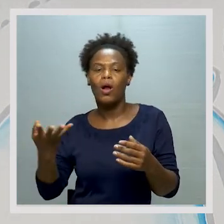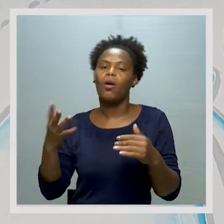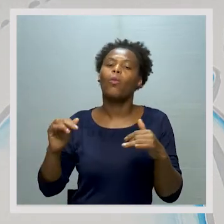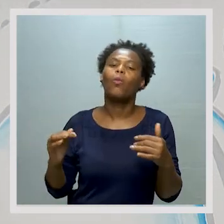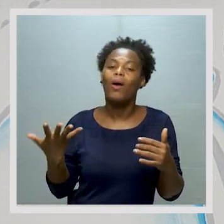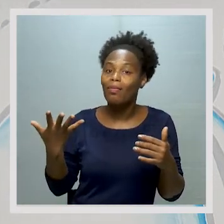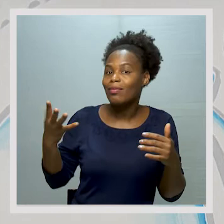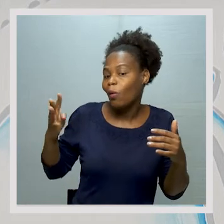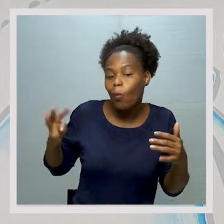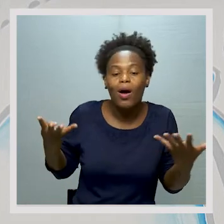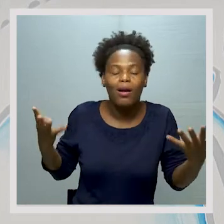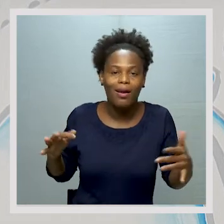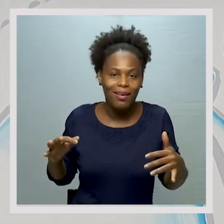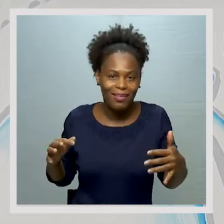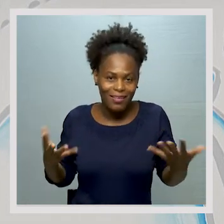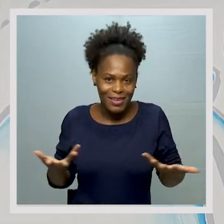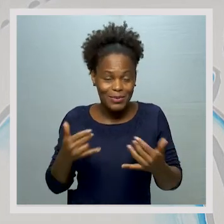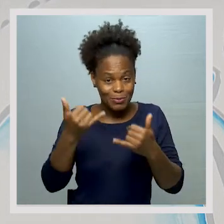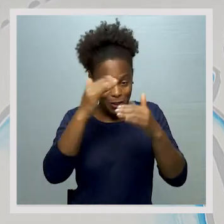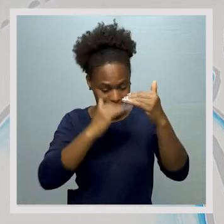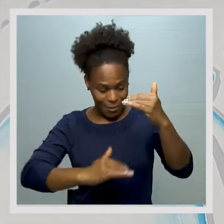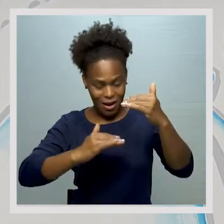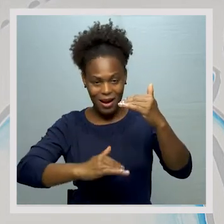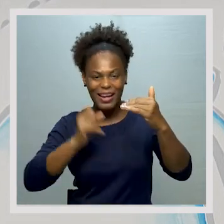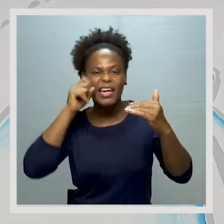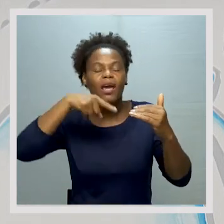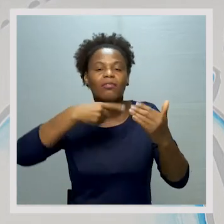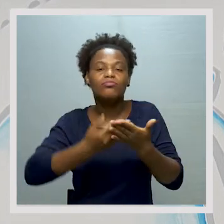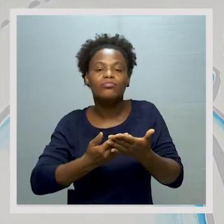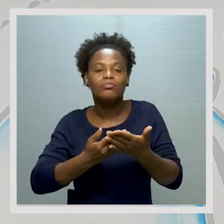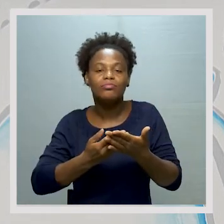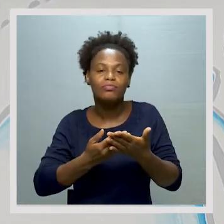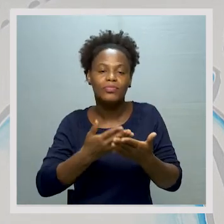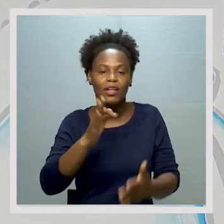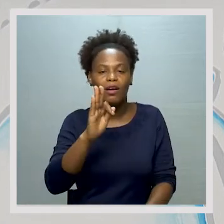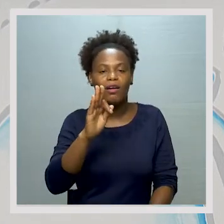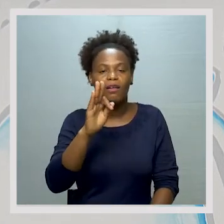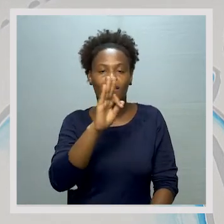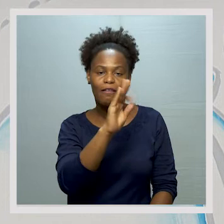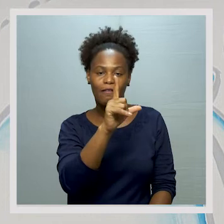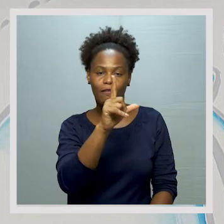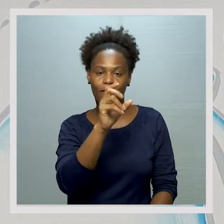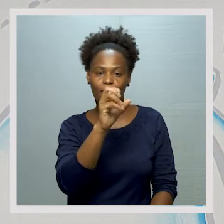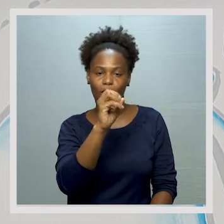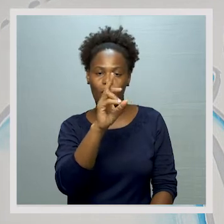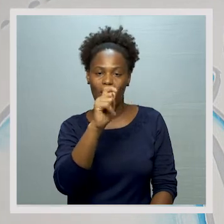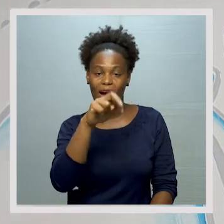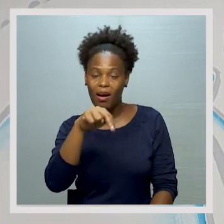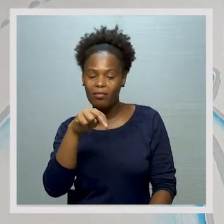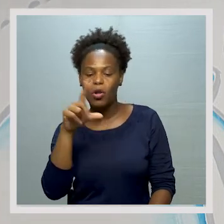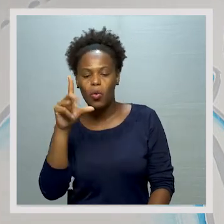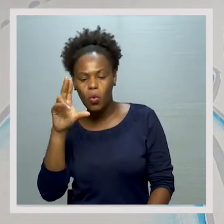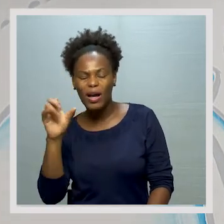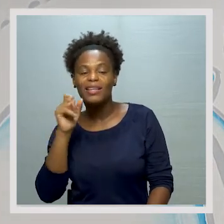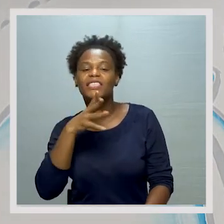quatrième? Ensuite, en bas, vous allez mettre qui les donne. Florent, Lucas, Julie ou Étienne.